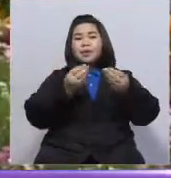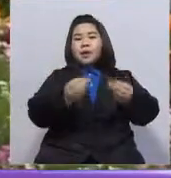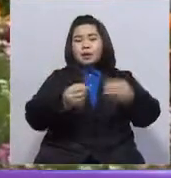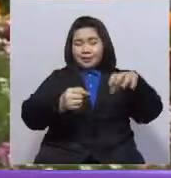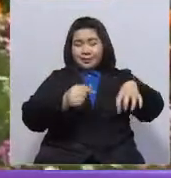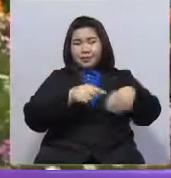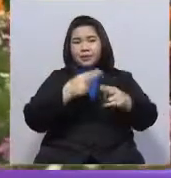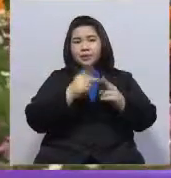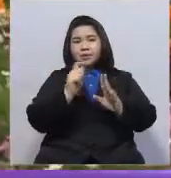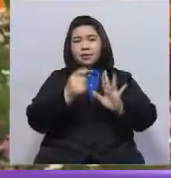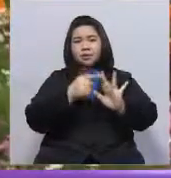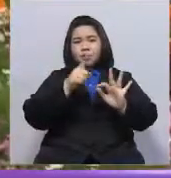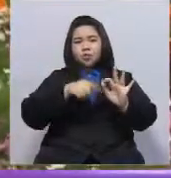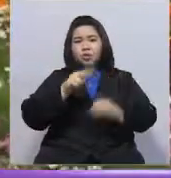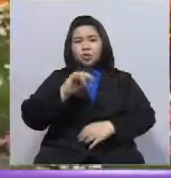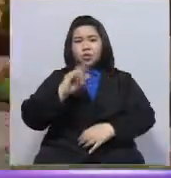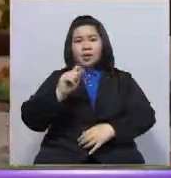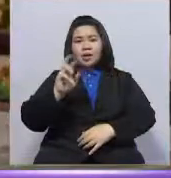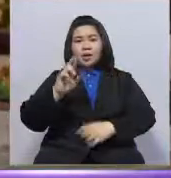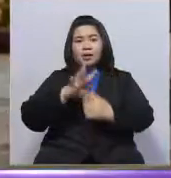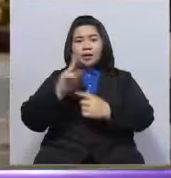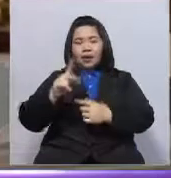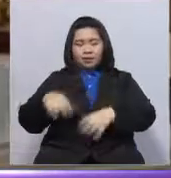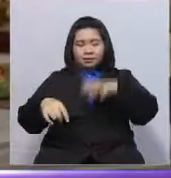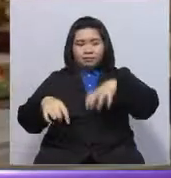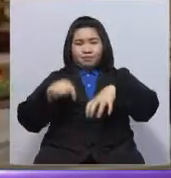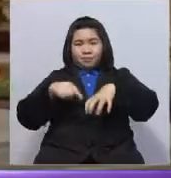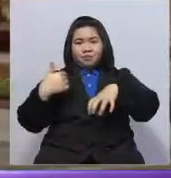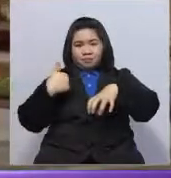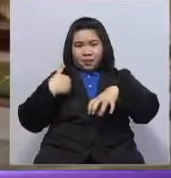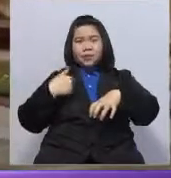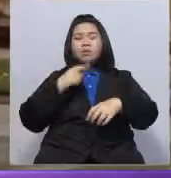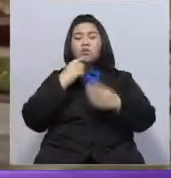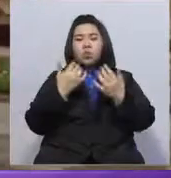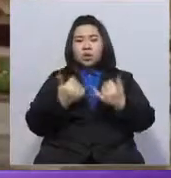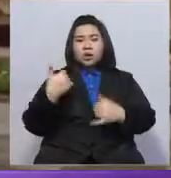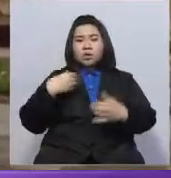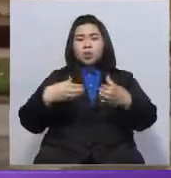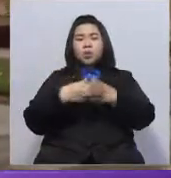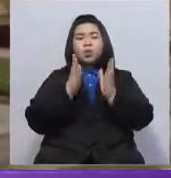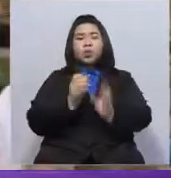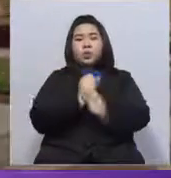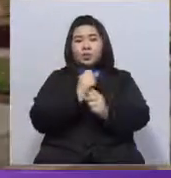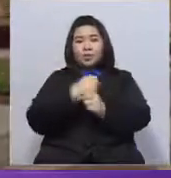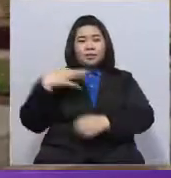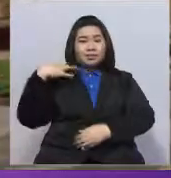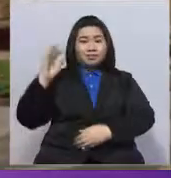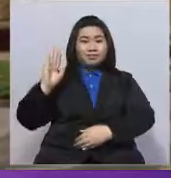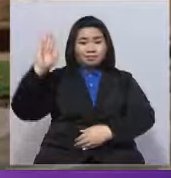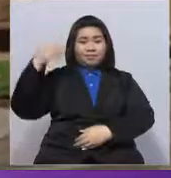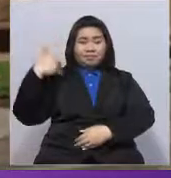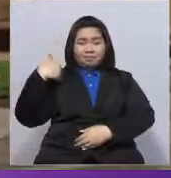อรักคลายความหนาวณพระลานพระราชวังดุสิตและสนามเสือป่าในวันนี้ค่ะมีเจ้าหน้าที่และเหล่าจิตอาสาเราทำความดีด้วยหัว